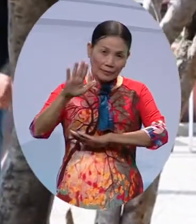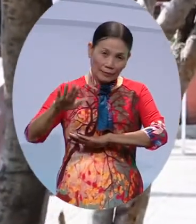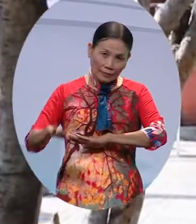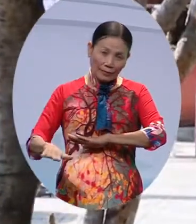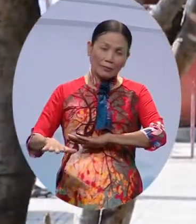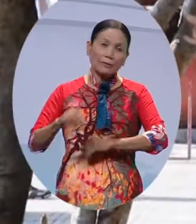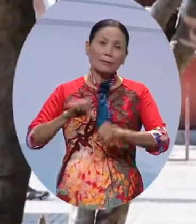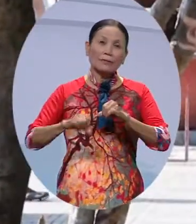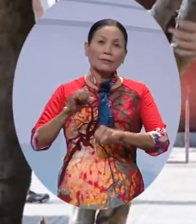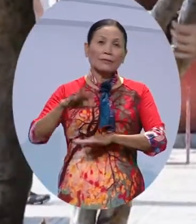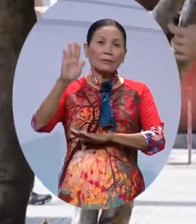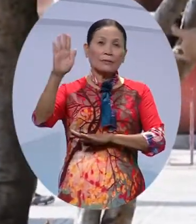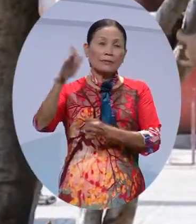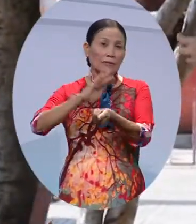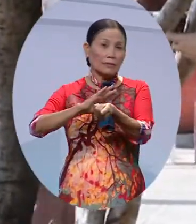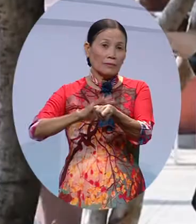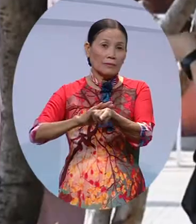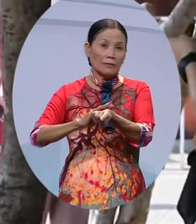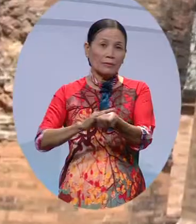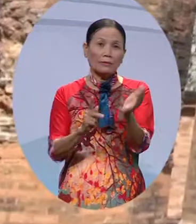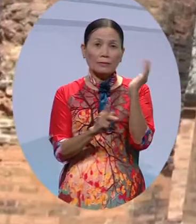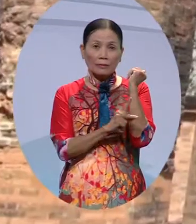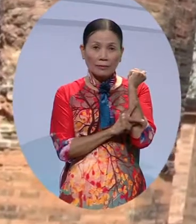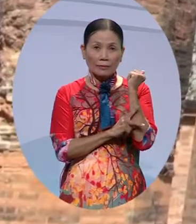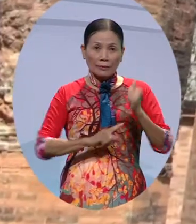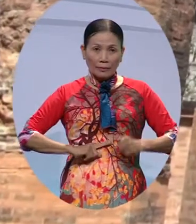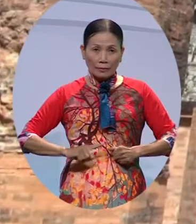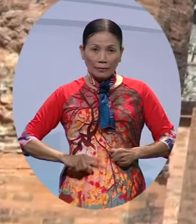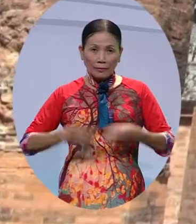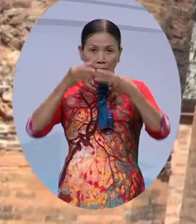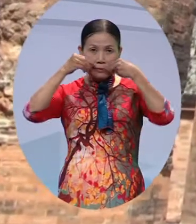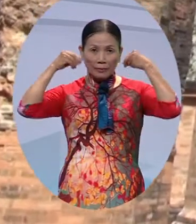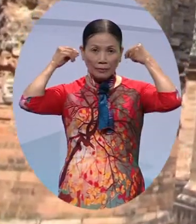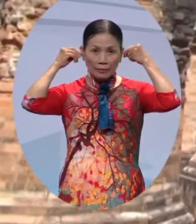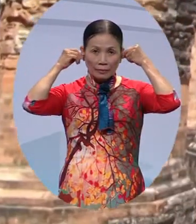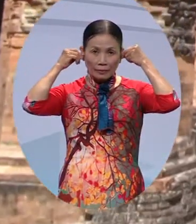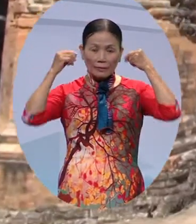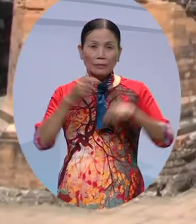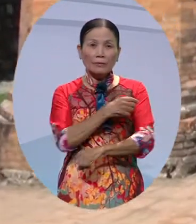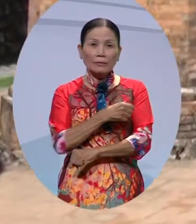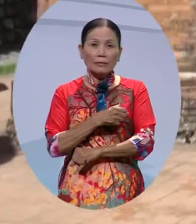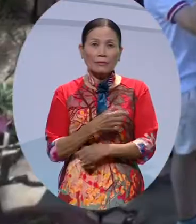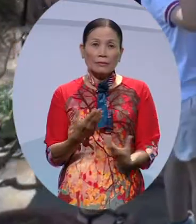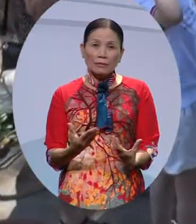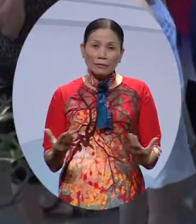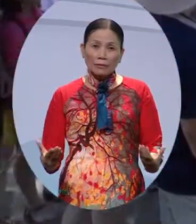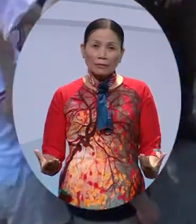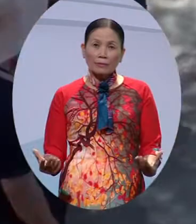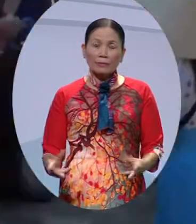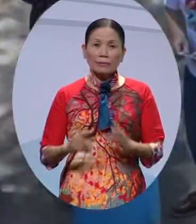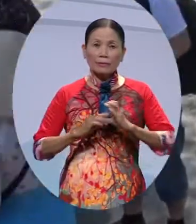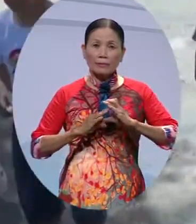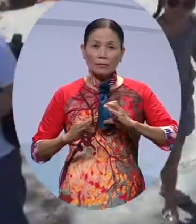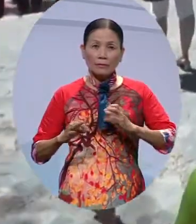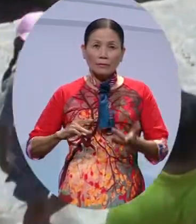đây. Để đề phòng dịch bệnh, các khách sạn chuyên đón khách Trung Quốc cũng đã mua khẩu trang chuyên dụng để trang bị cho nhân viên phục vụ lễ tân. Nhiều công ty lữ